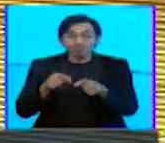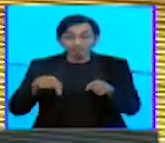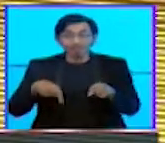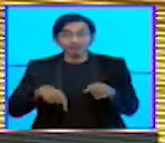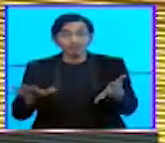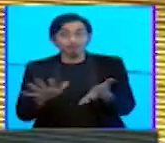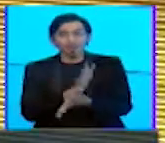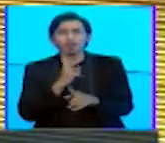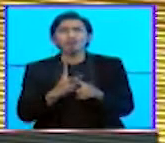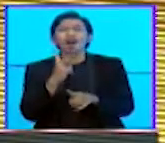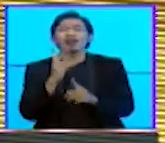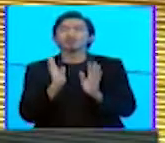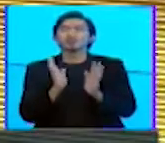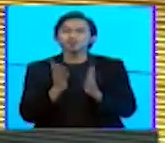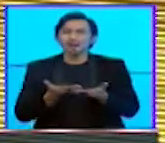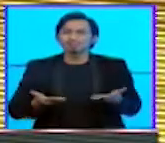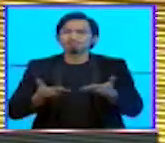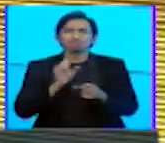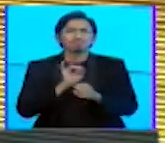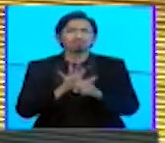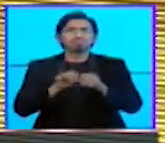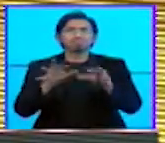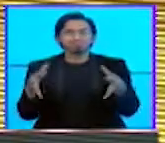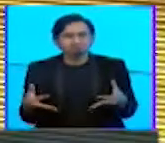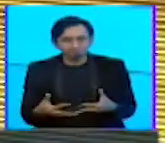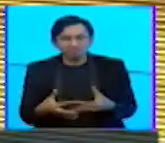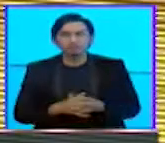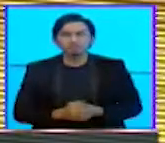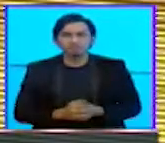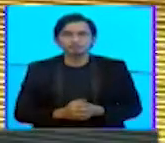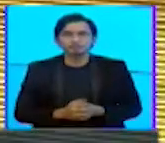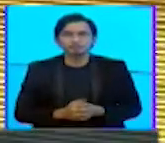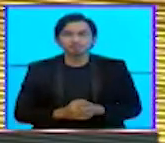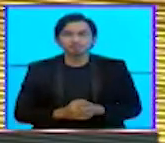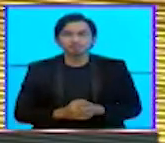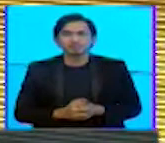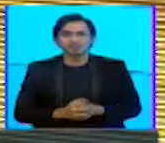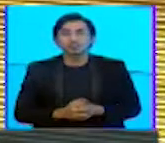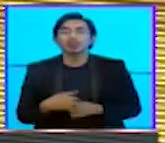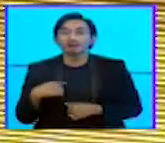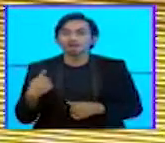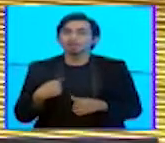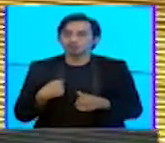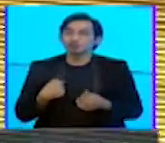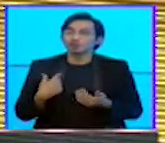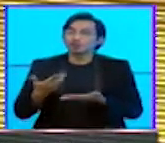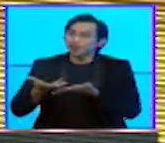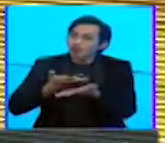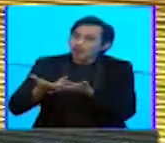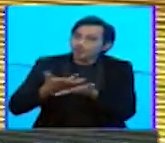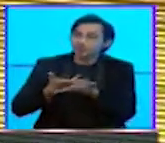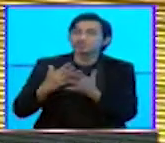yang dirayakan di masa pandemi COVID-19. Namun di Lebaran kali ini spesial, saya akan mengajak Anda bersilaturahmi ke kediaman